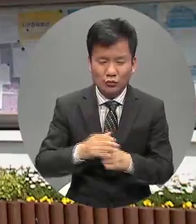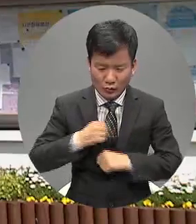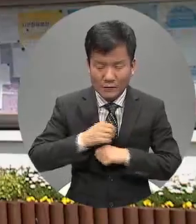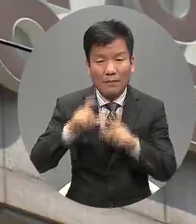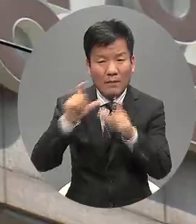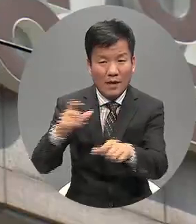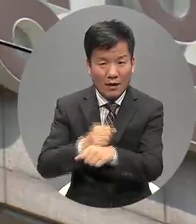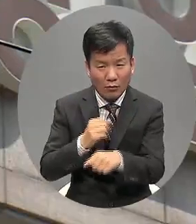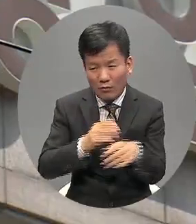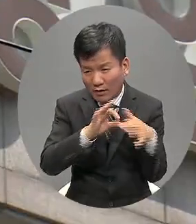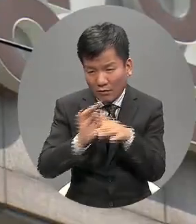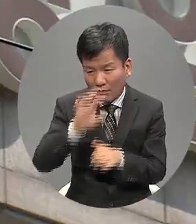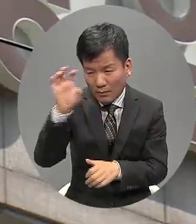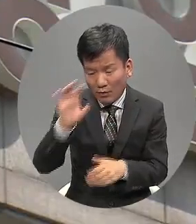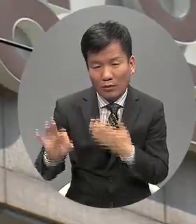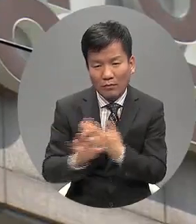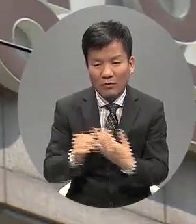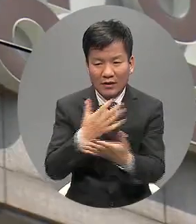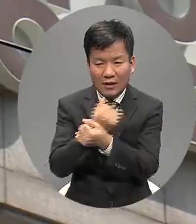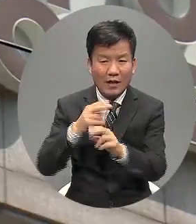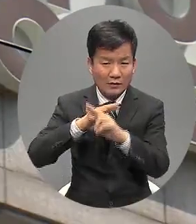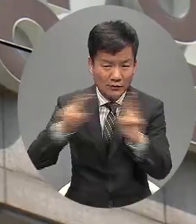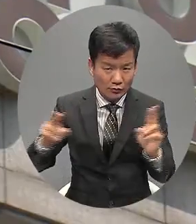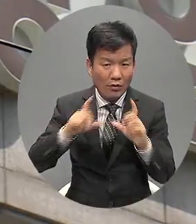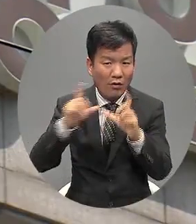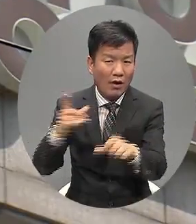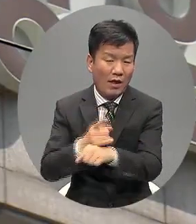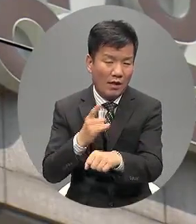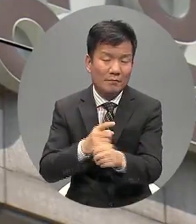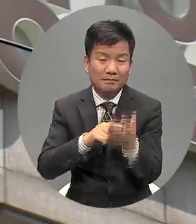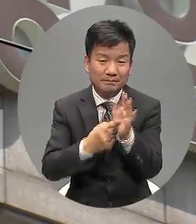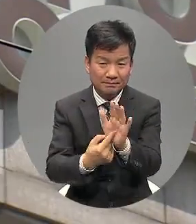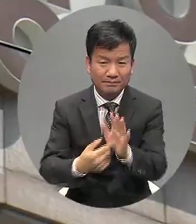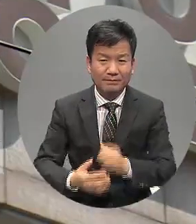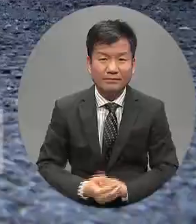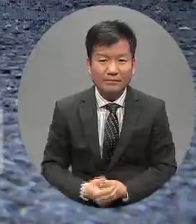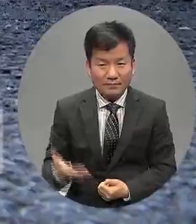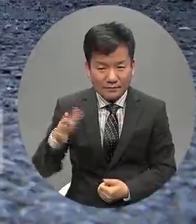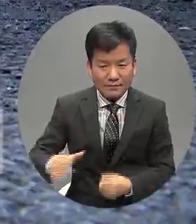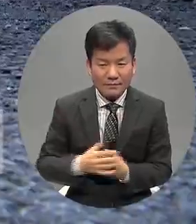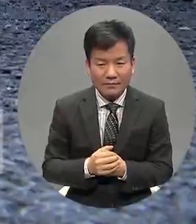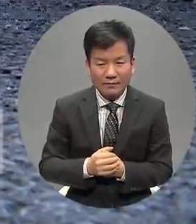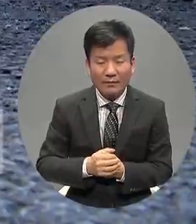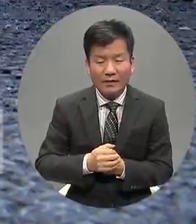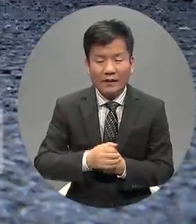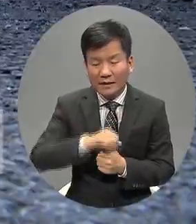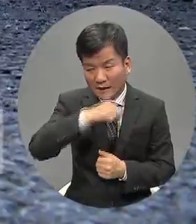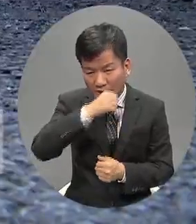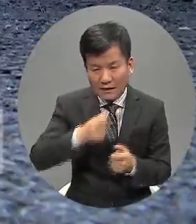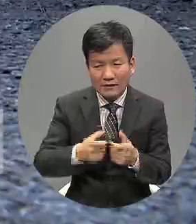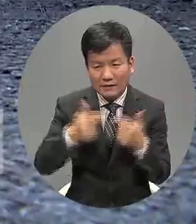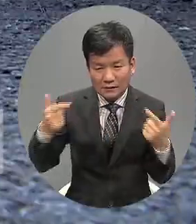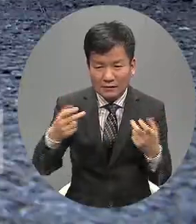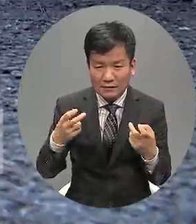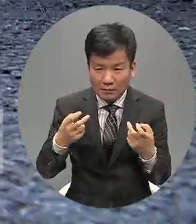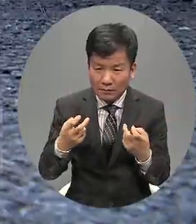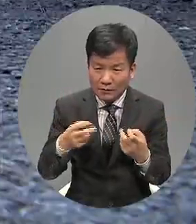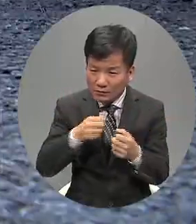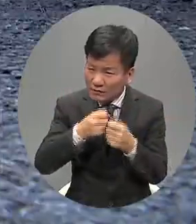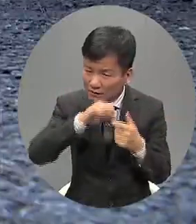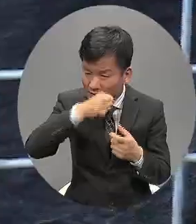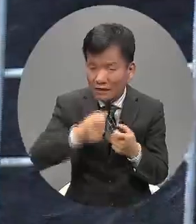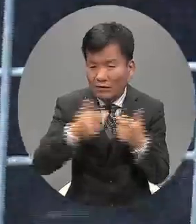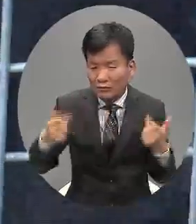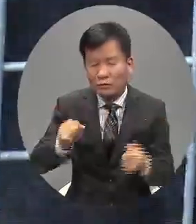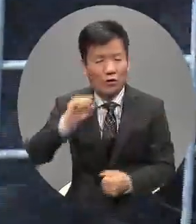조치하고 계속되면 위탁 계약 취소를 검토하겠다고 밝혔습니다. 하지만 중성화 수술 예산을 더 늘리는 건 현실적으로